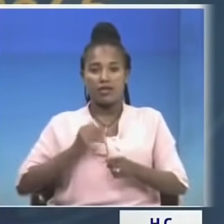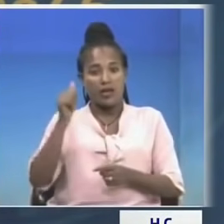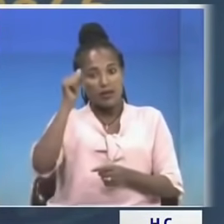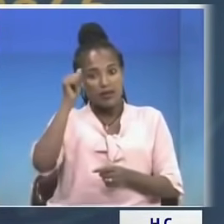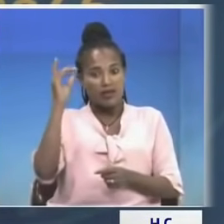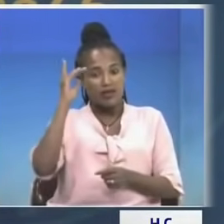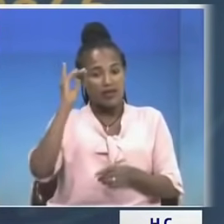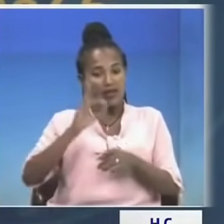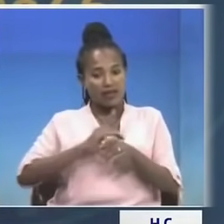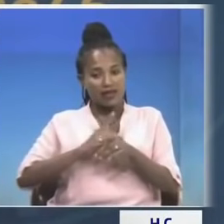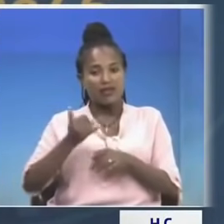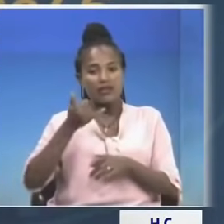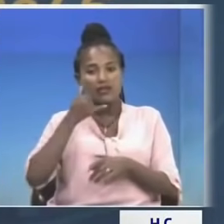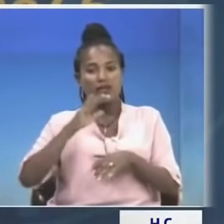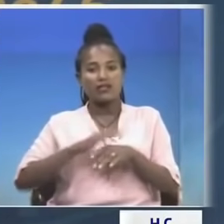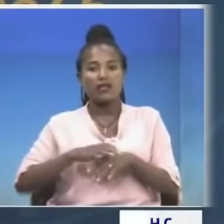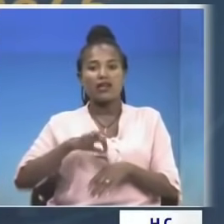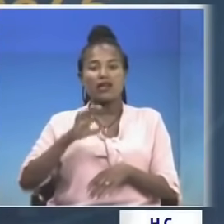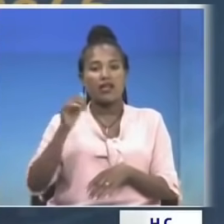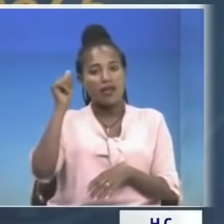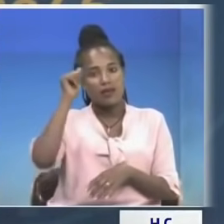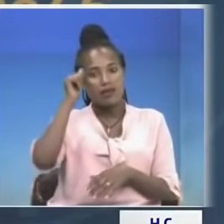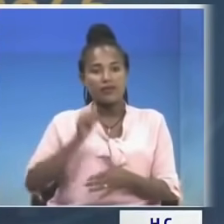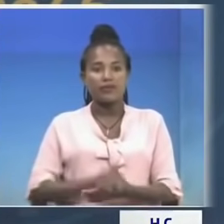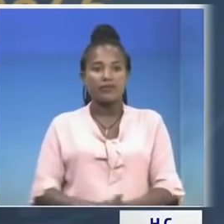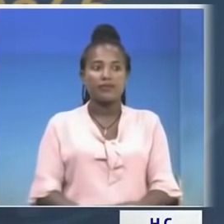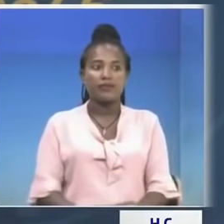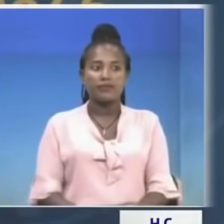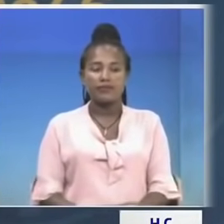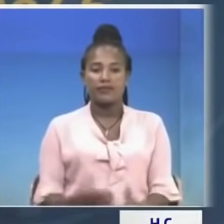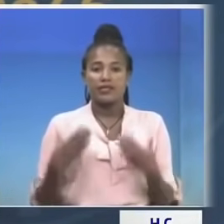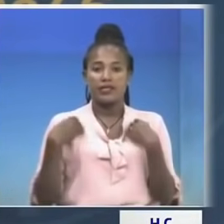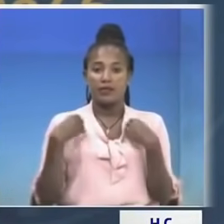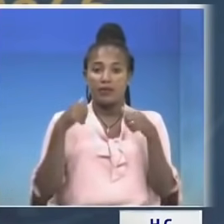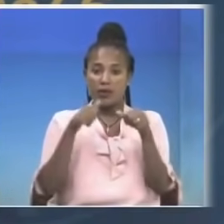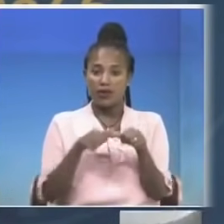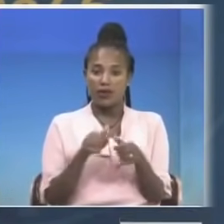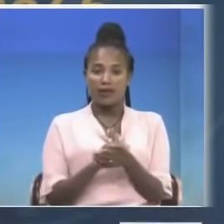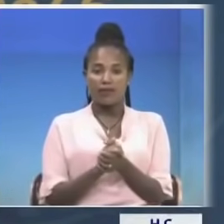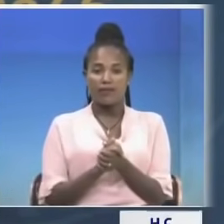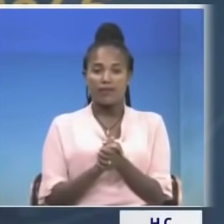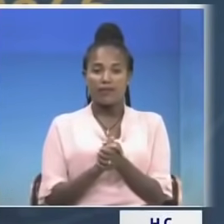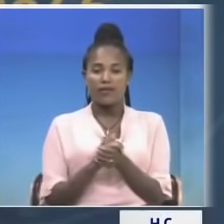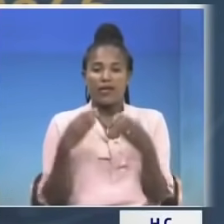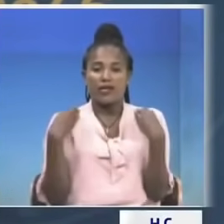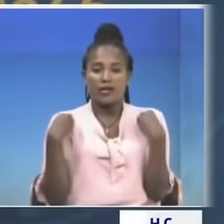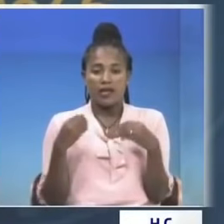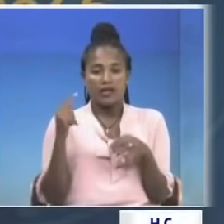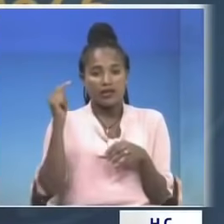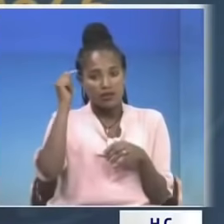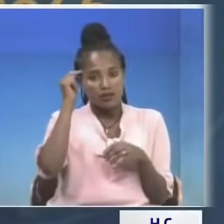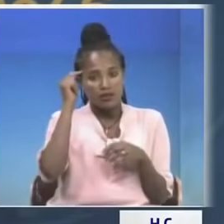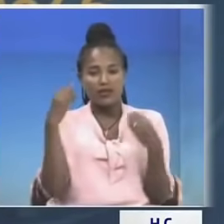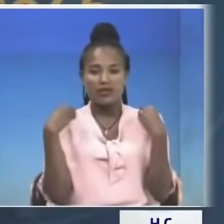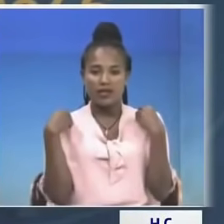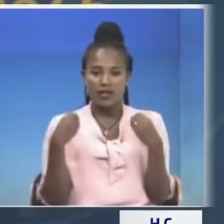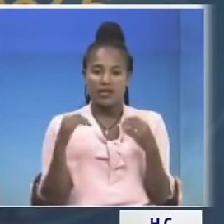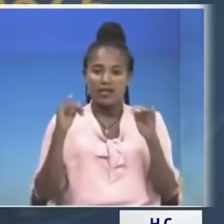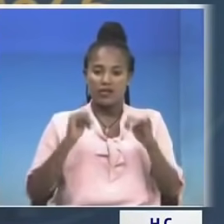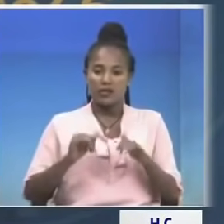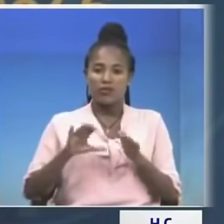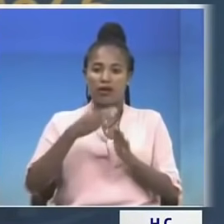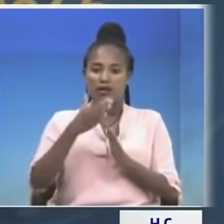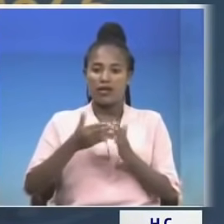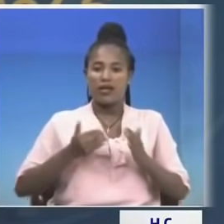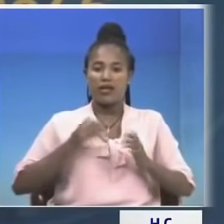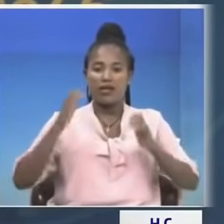ከፋለ በቀጥታ የስልክ መስመራችን ላይ ይገኛል። አብዮት እንደምን ዋልክ? እንደምን ዋልክ ተሾመ? ደህና ነኝ። እዚሁ ባህር ዳር